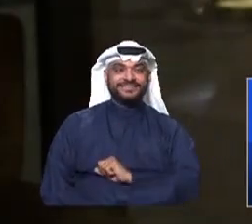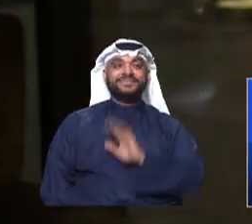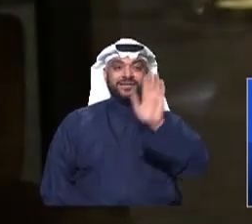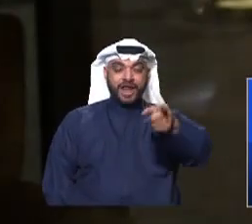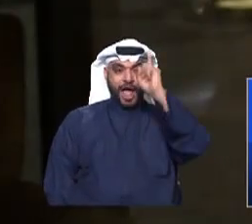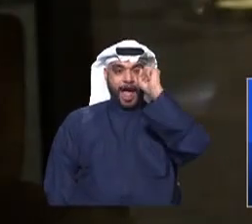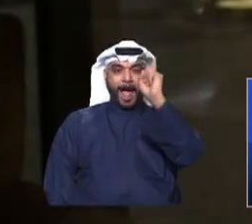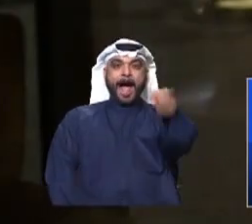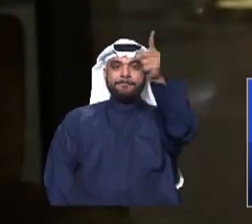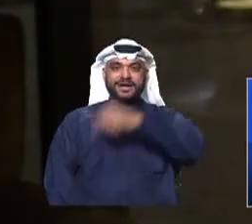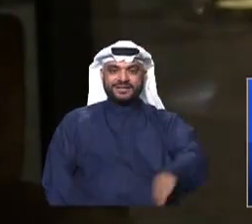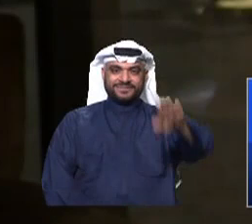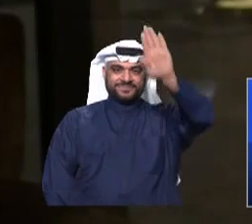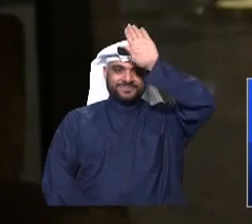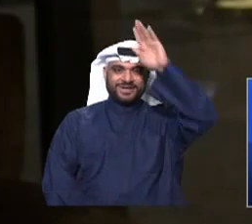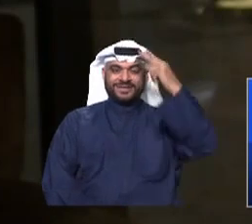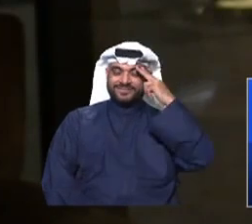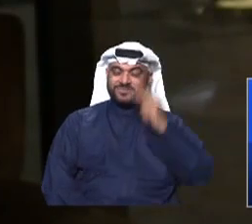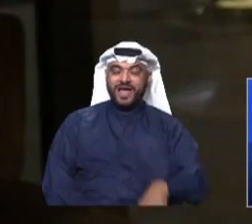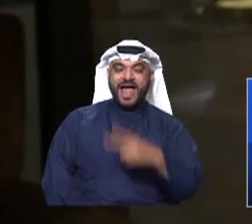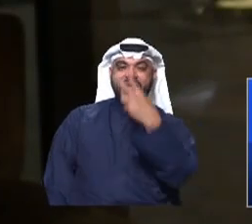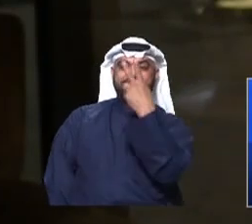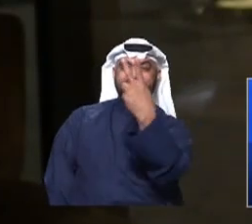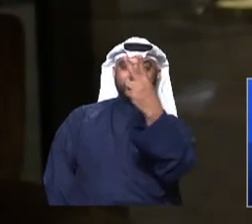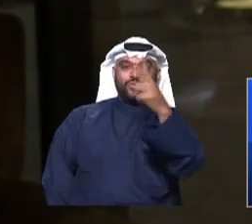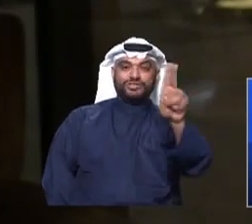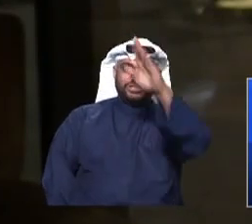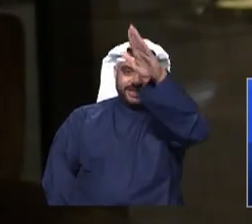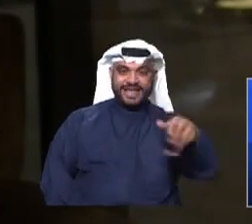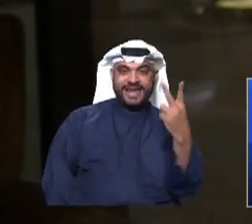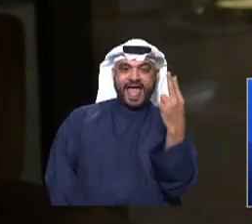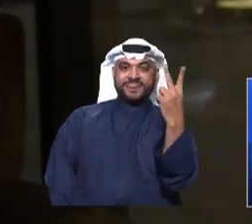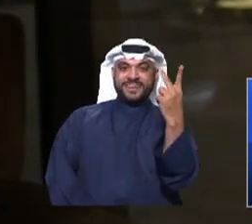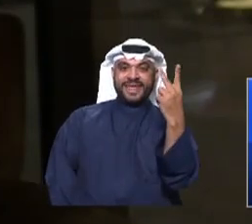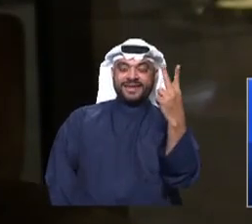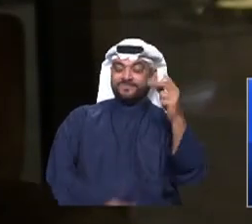الله بأن يكون يوم 22 فبراير